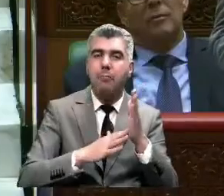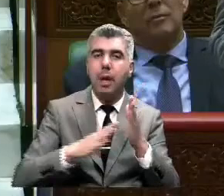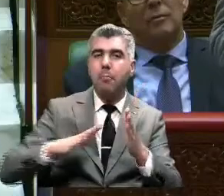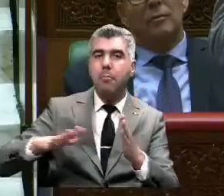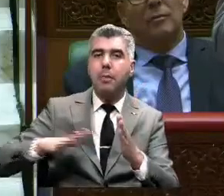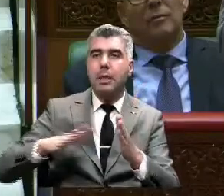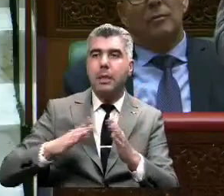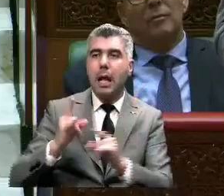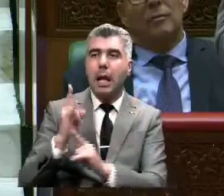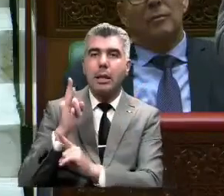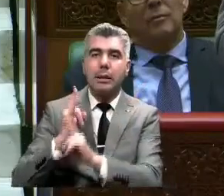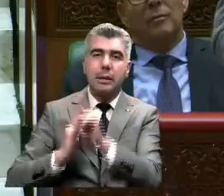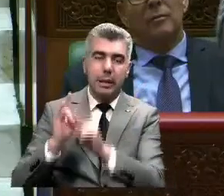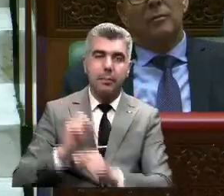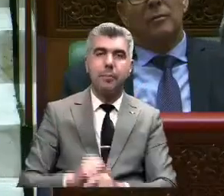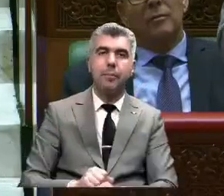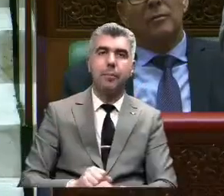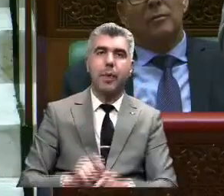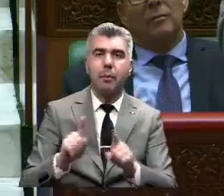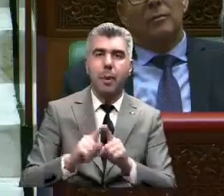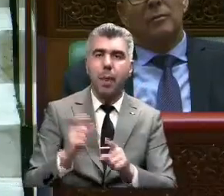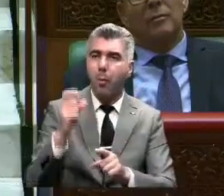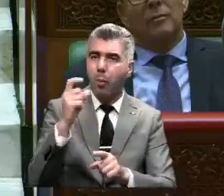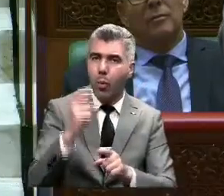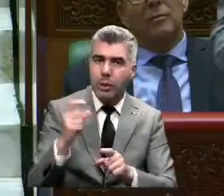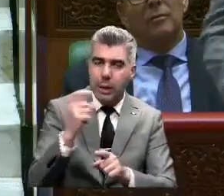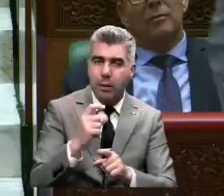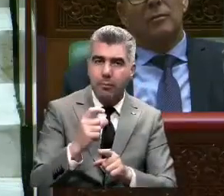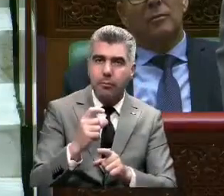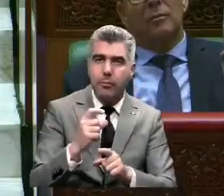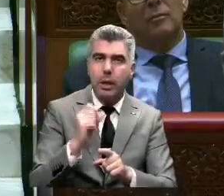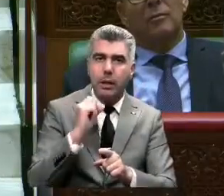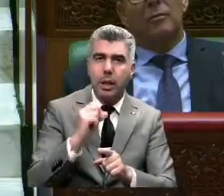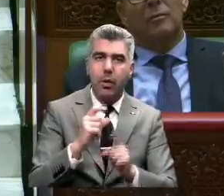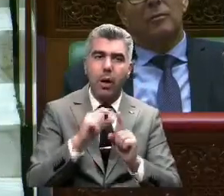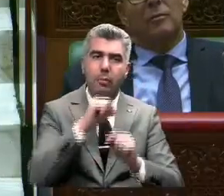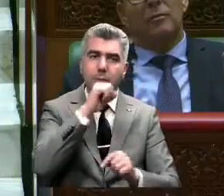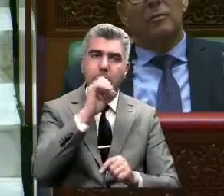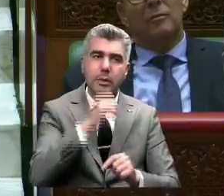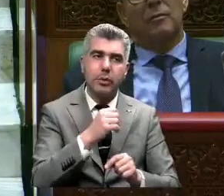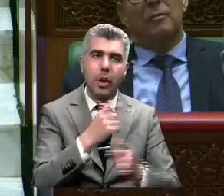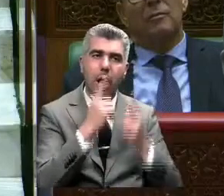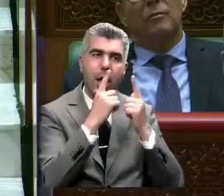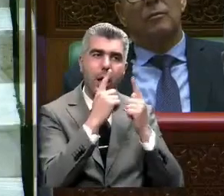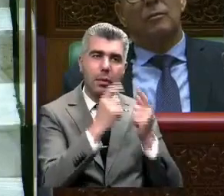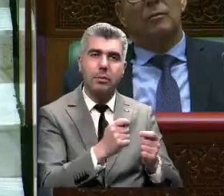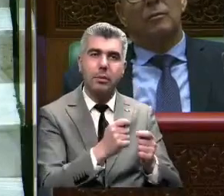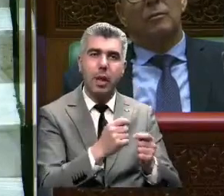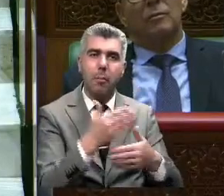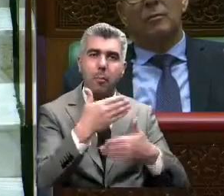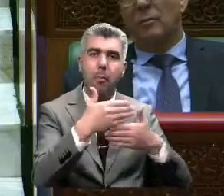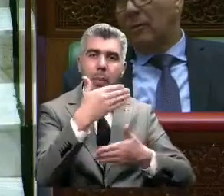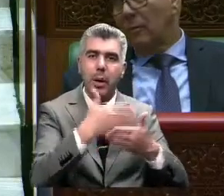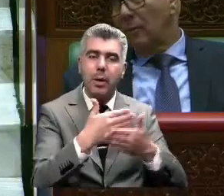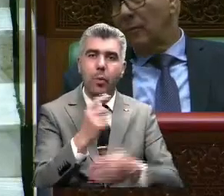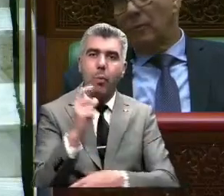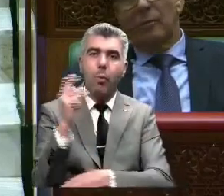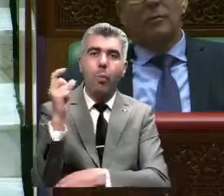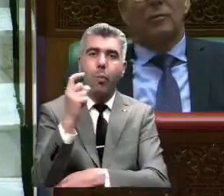ادوار متعدده، سواء المسلمين وحتى الغير المسلمين تيبغيو يشوفوا هذيك المساجد ديالنا والبناء ديالها